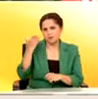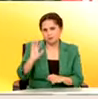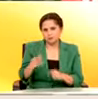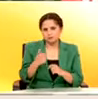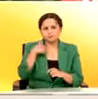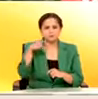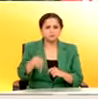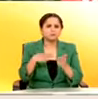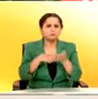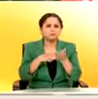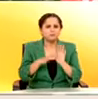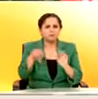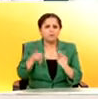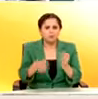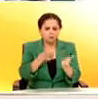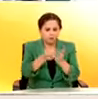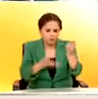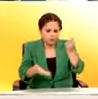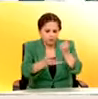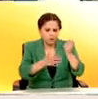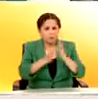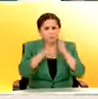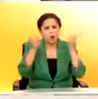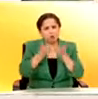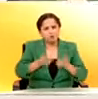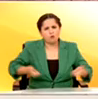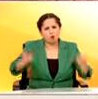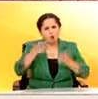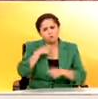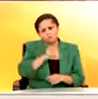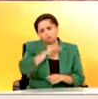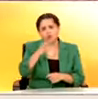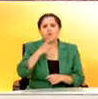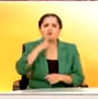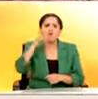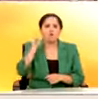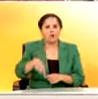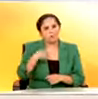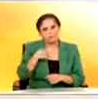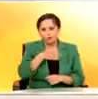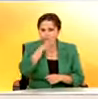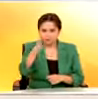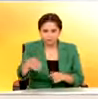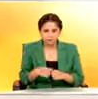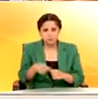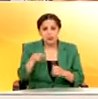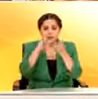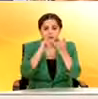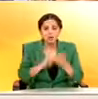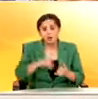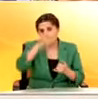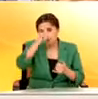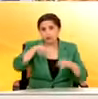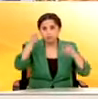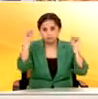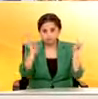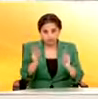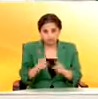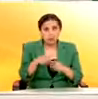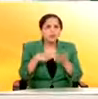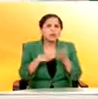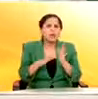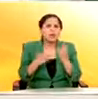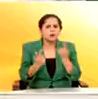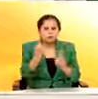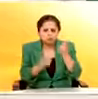मैं नेचुरल फार्मिंग के एक विशाल सम्मेलन में हिस्सा लेने कोयम्बटूर गया था। दक्षिण भारत में नेचुरल फार्मिंग को